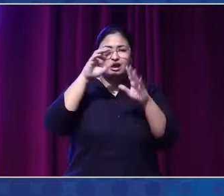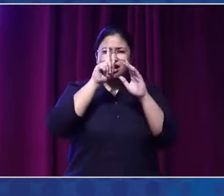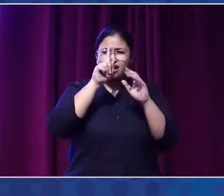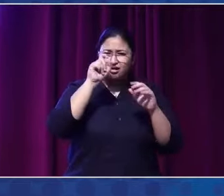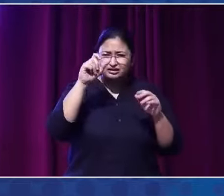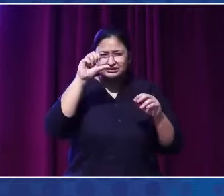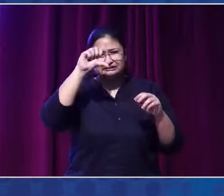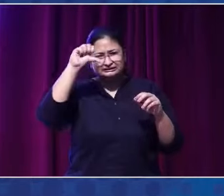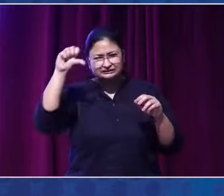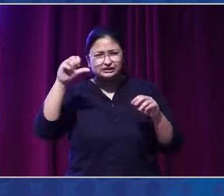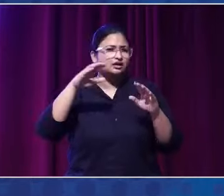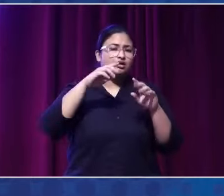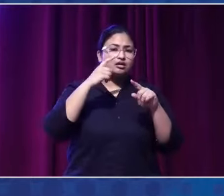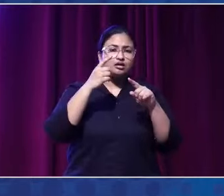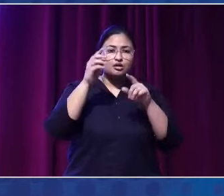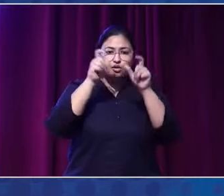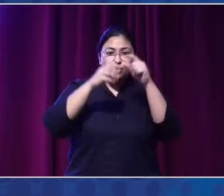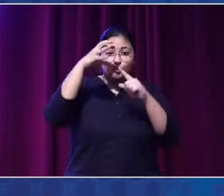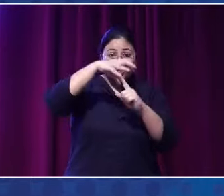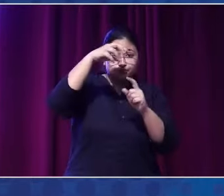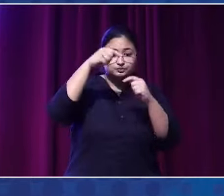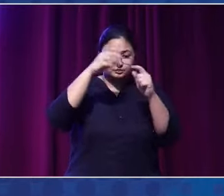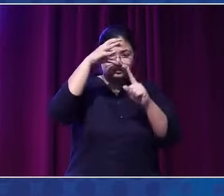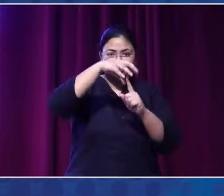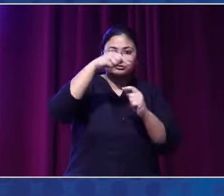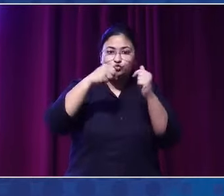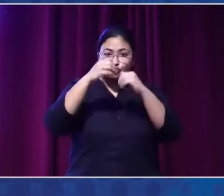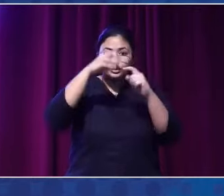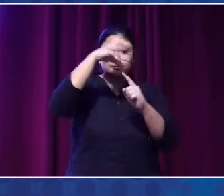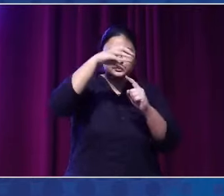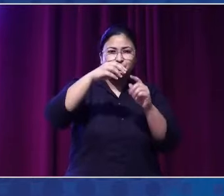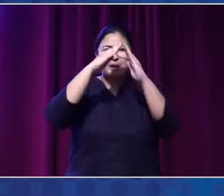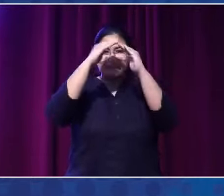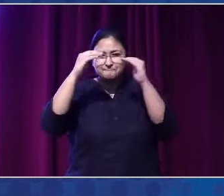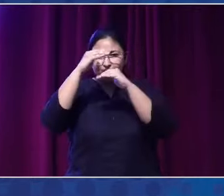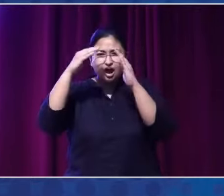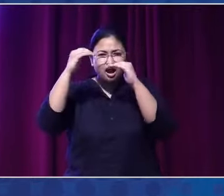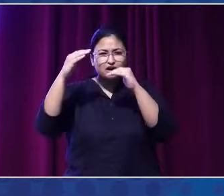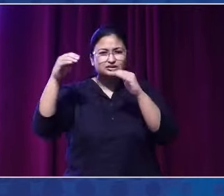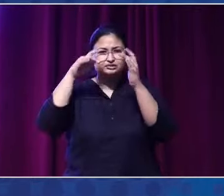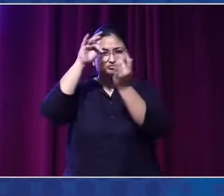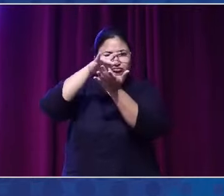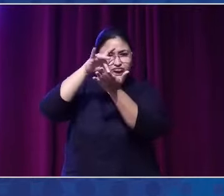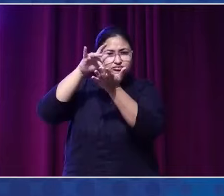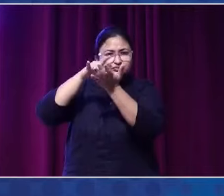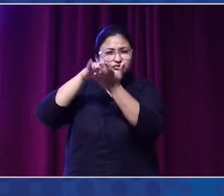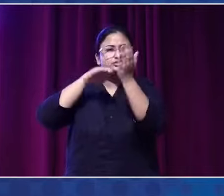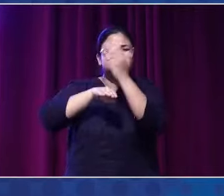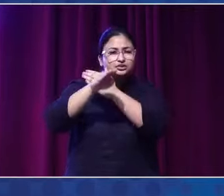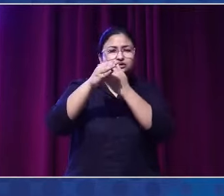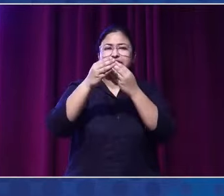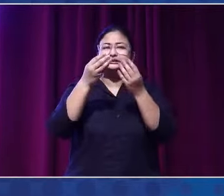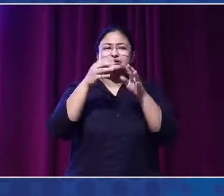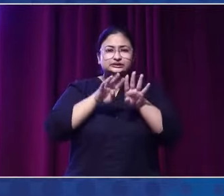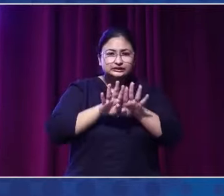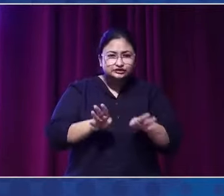हेमलेट्स विद 100 पोलिंग स्टेशंस इन सरगुजा विद पहाड़ी कोरवाज एज द पर्टिकुलरली वल्नरेबल ट्राइबल ग्रुप